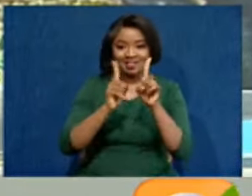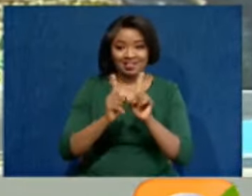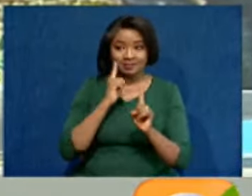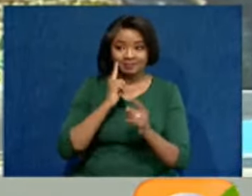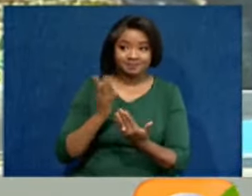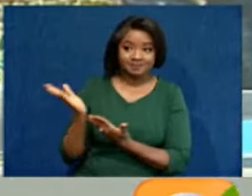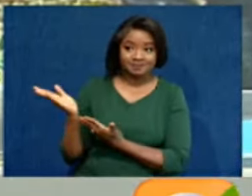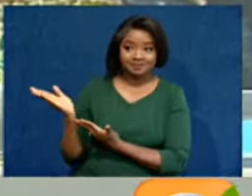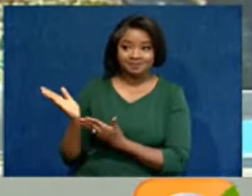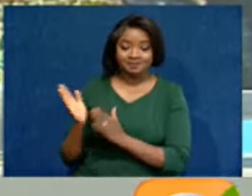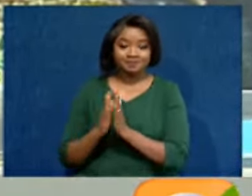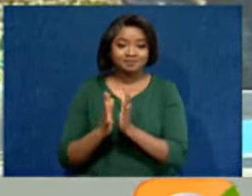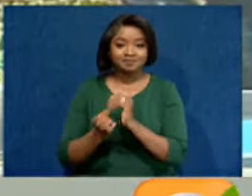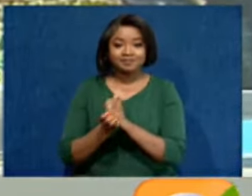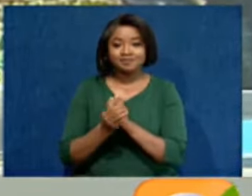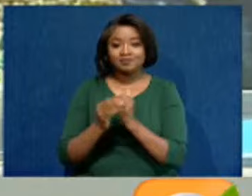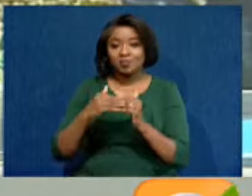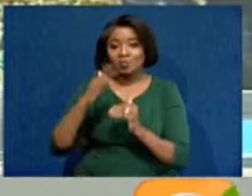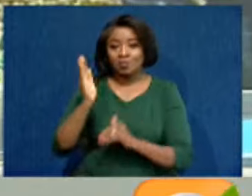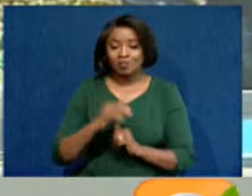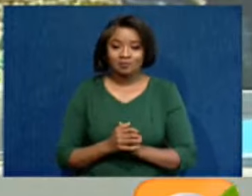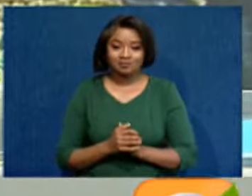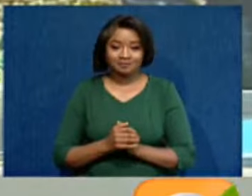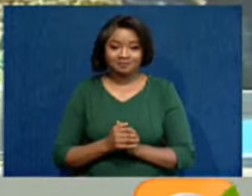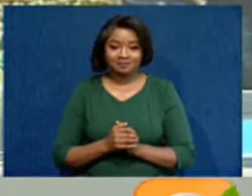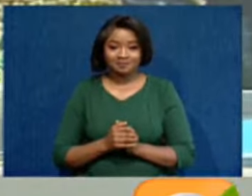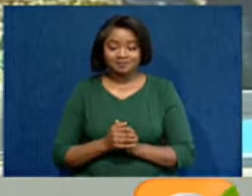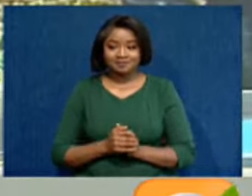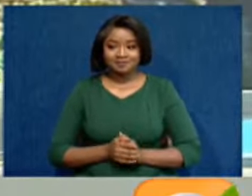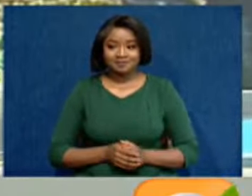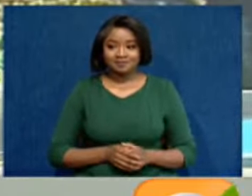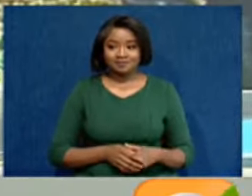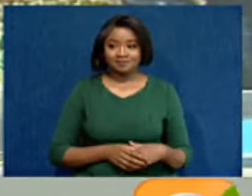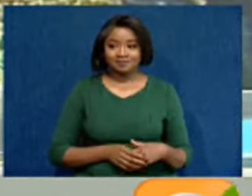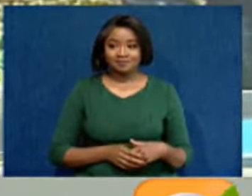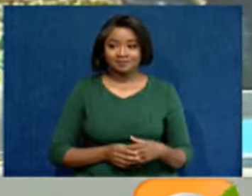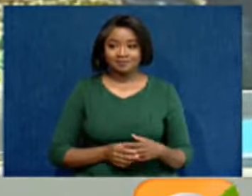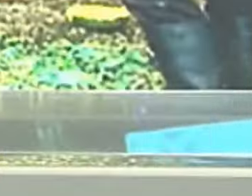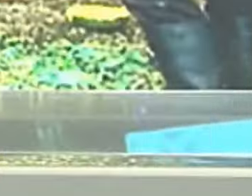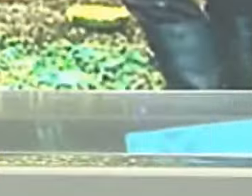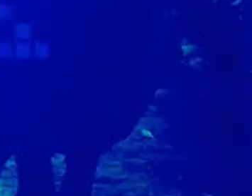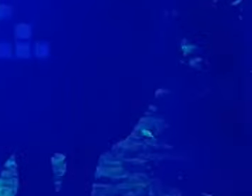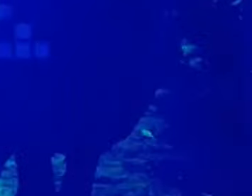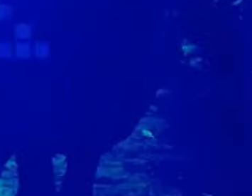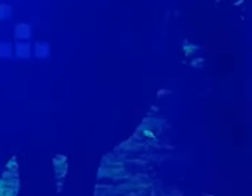kaunti ya Nakuru, kama anavyotuarifu Dennis Otieno kwenye makala ya kilimo biashara wiki hii.